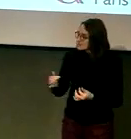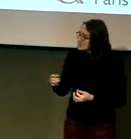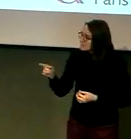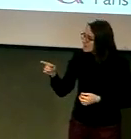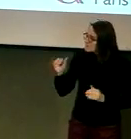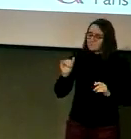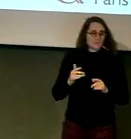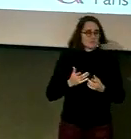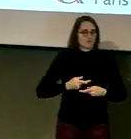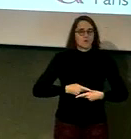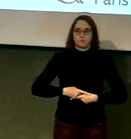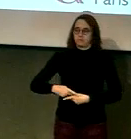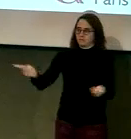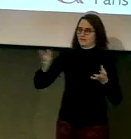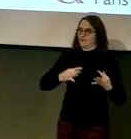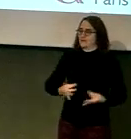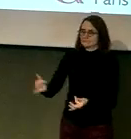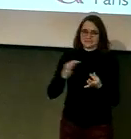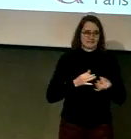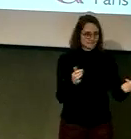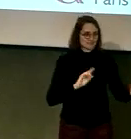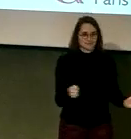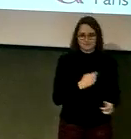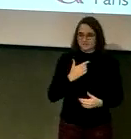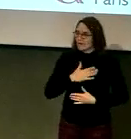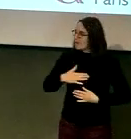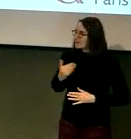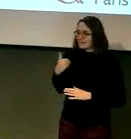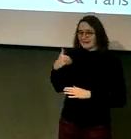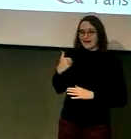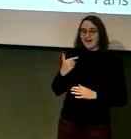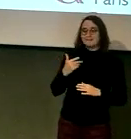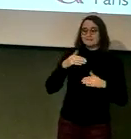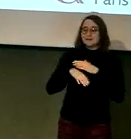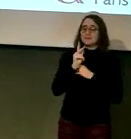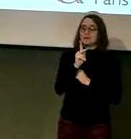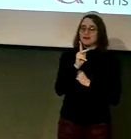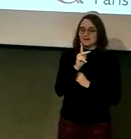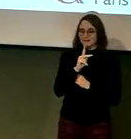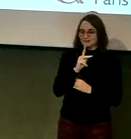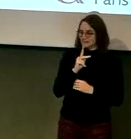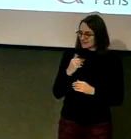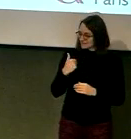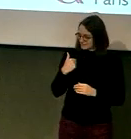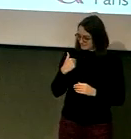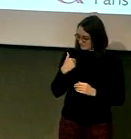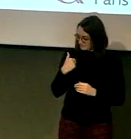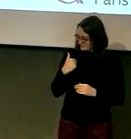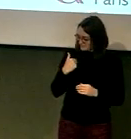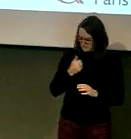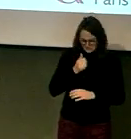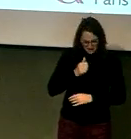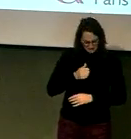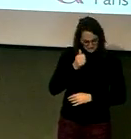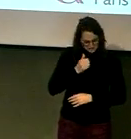même qui doit être sensibilisé. Donc là, je suis assez contente dans le métro à Paris quand je suis hier